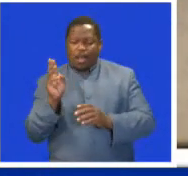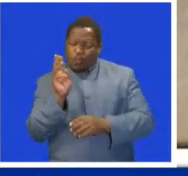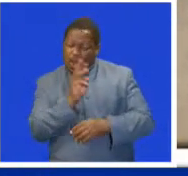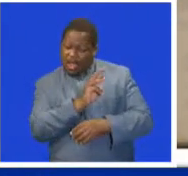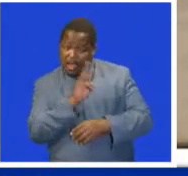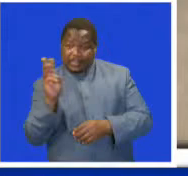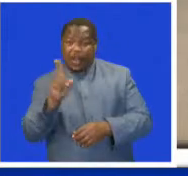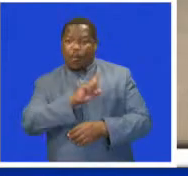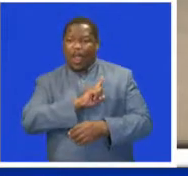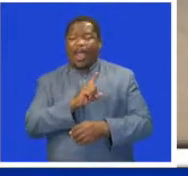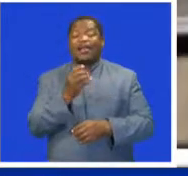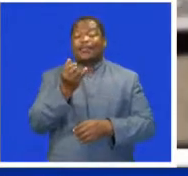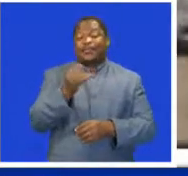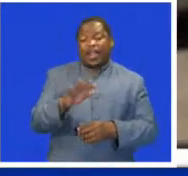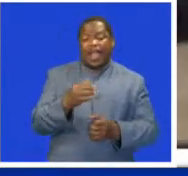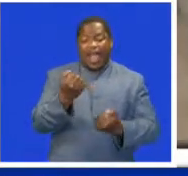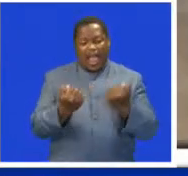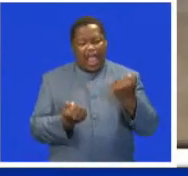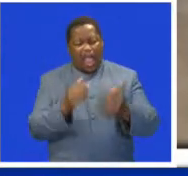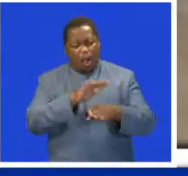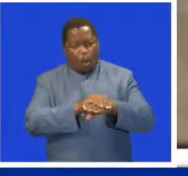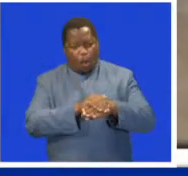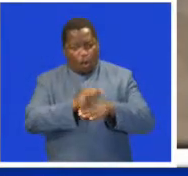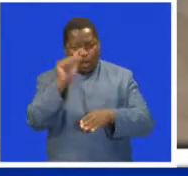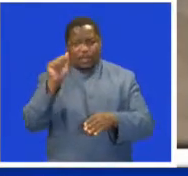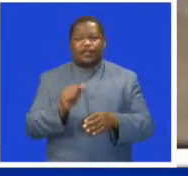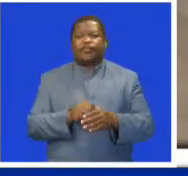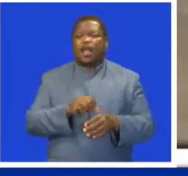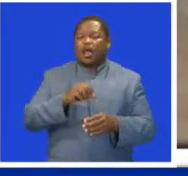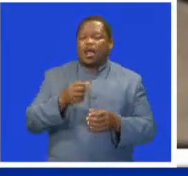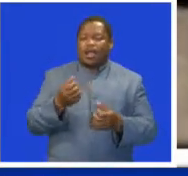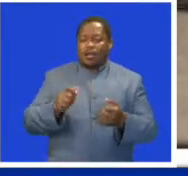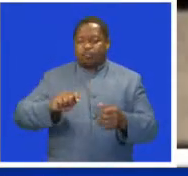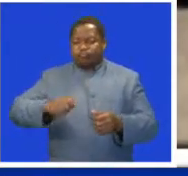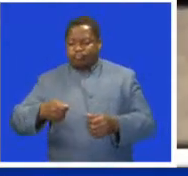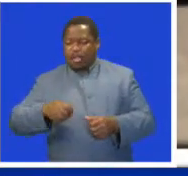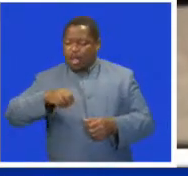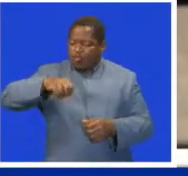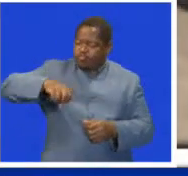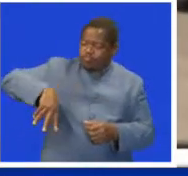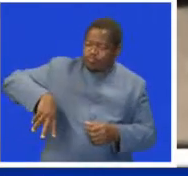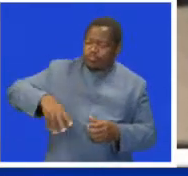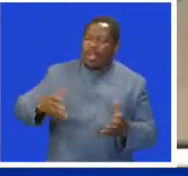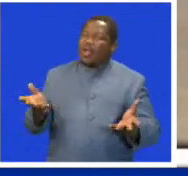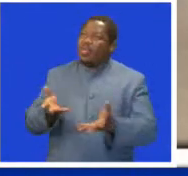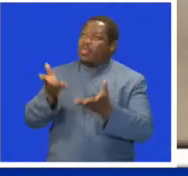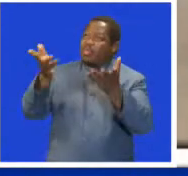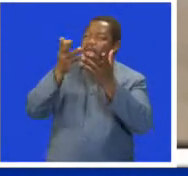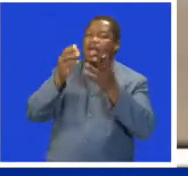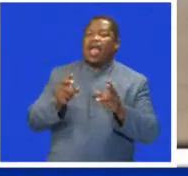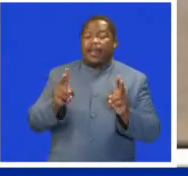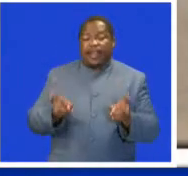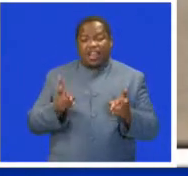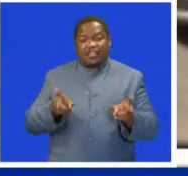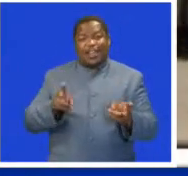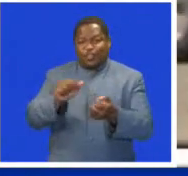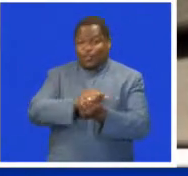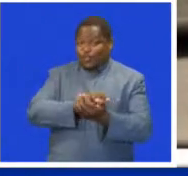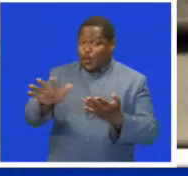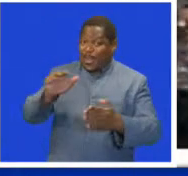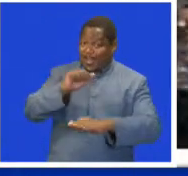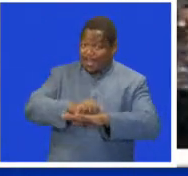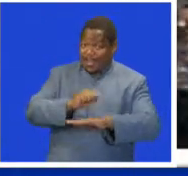tibese tiyayinyukubeda imvelo. Tindzaba Eswatini TV kube yathemkosi Mavimbela anasonto mlangeni eMbabane.